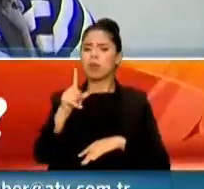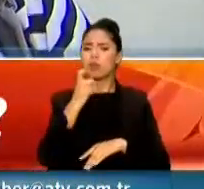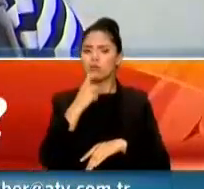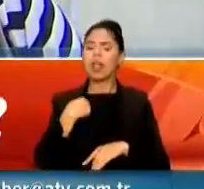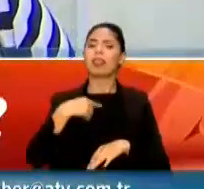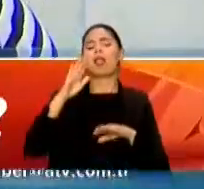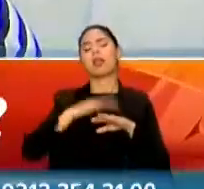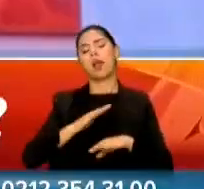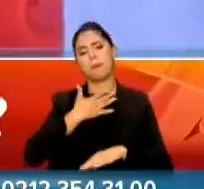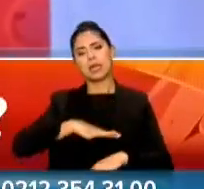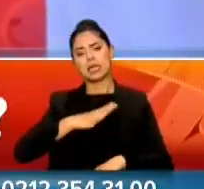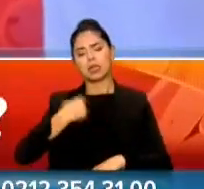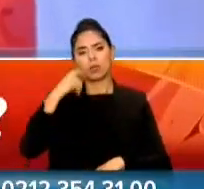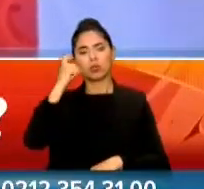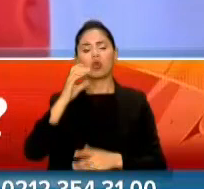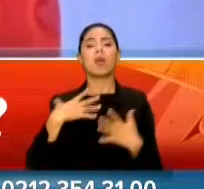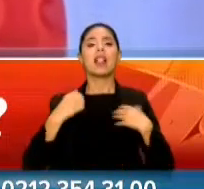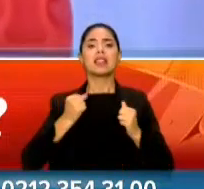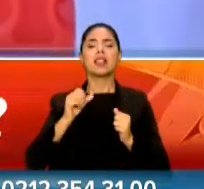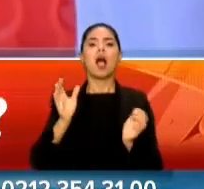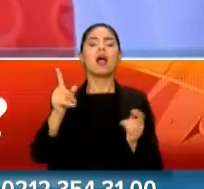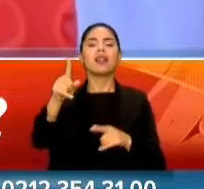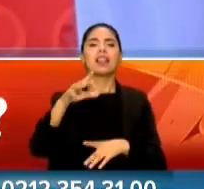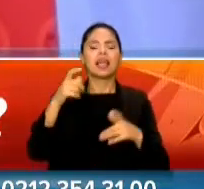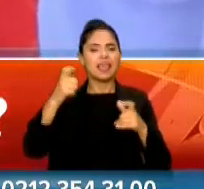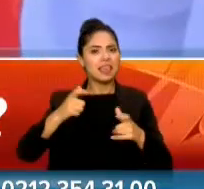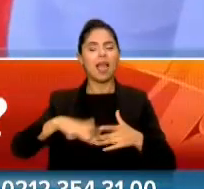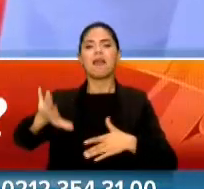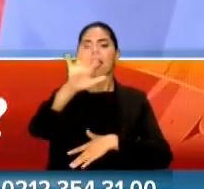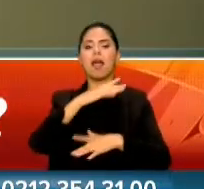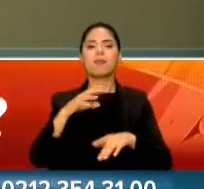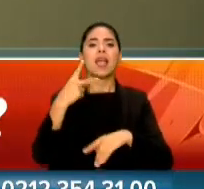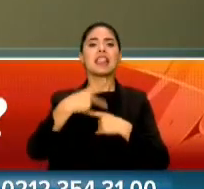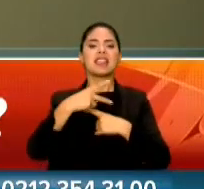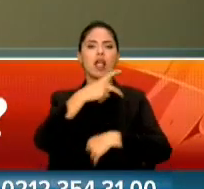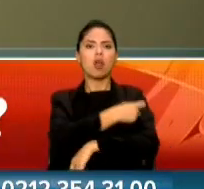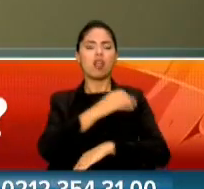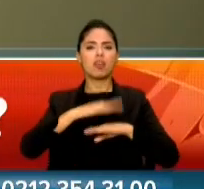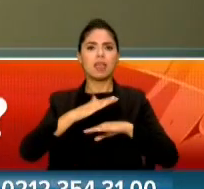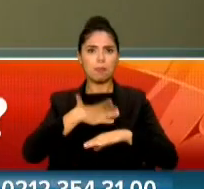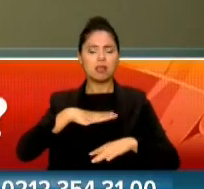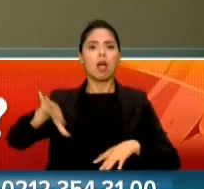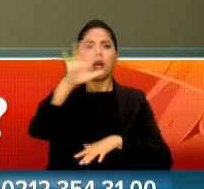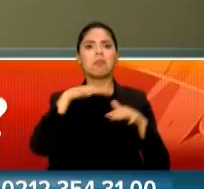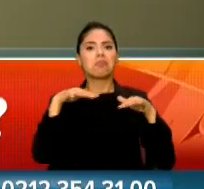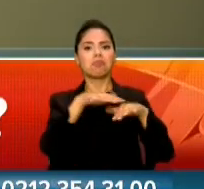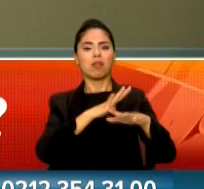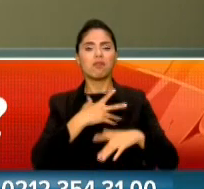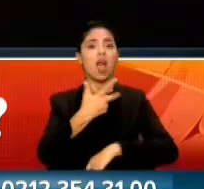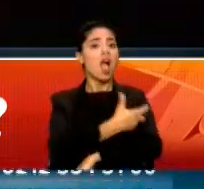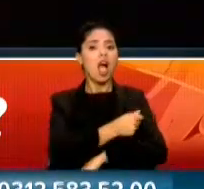seneye kadar ama bu sene yaptırabiliriz ocakları eczaneler olmak isteyenlerle dolup taşıyor